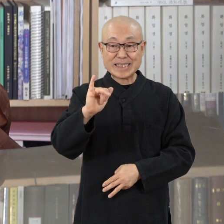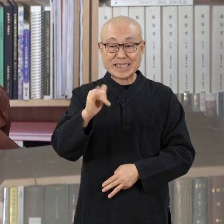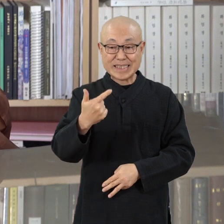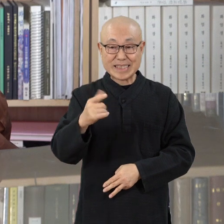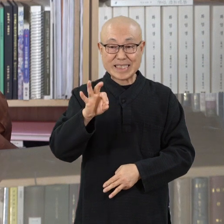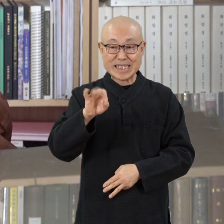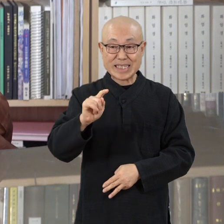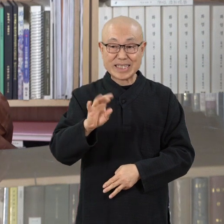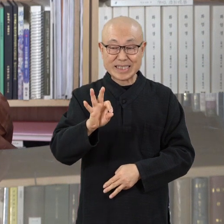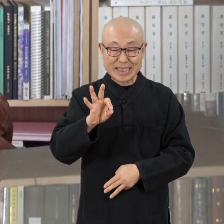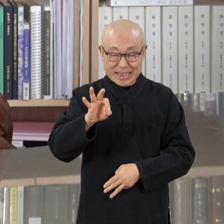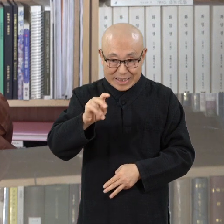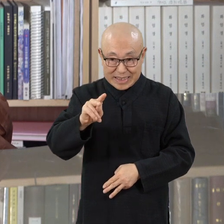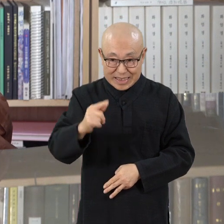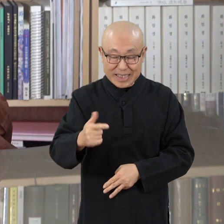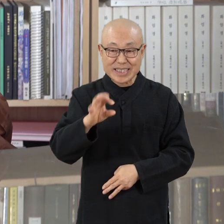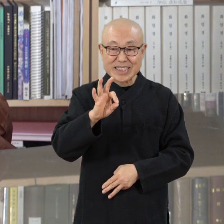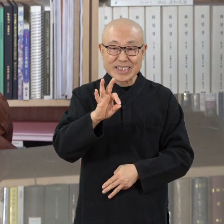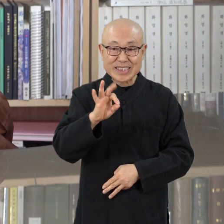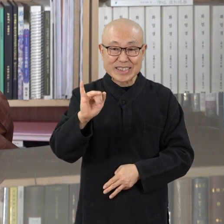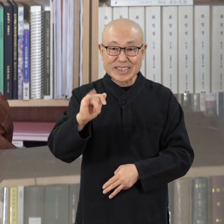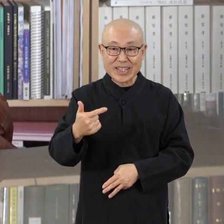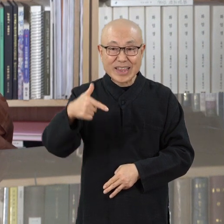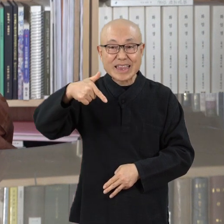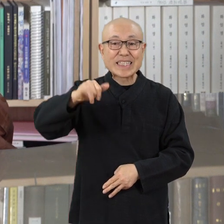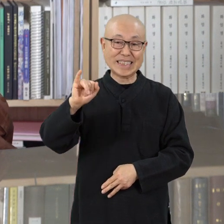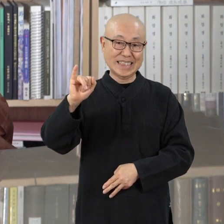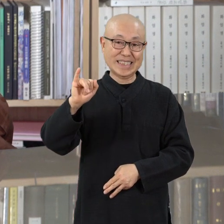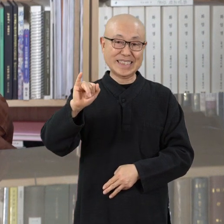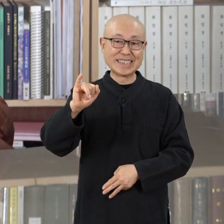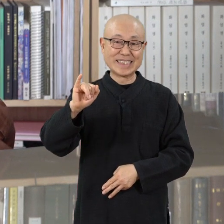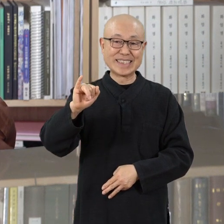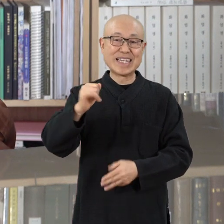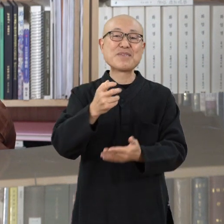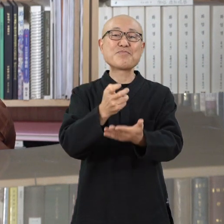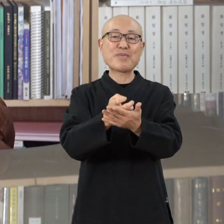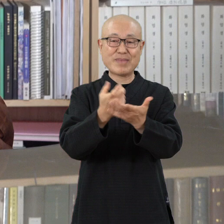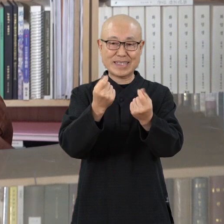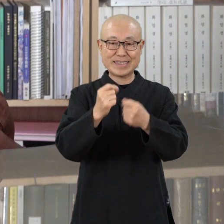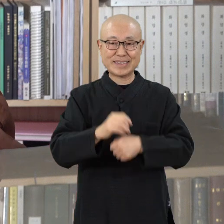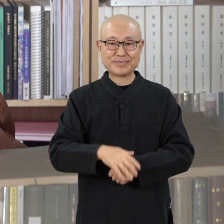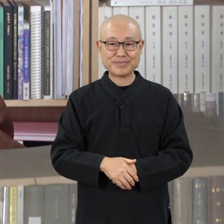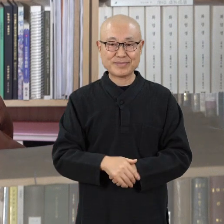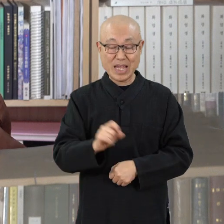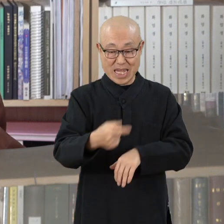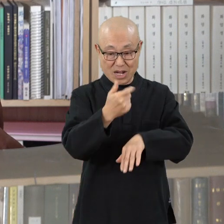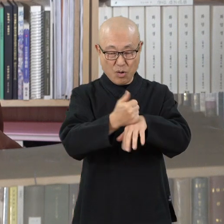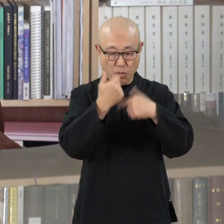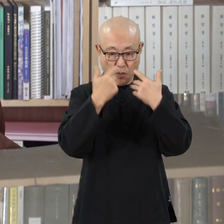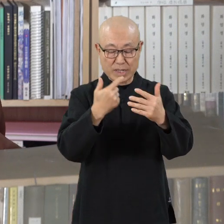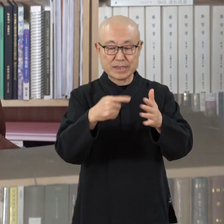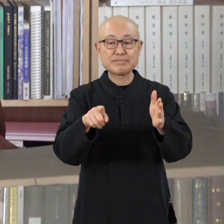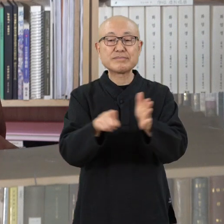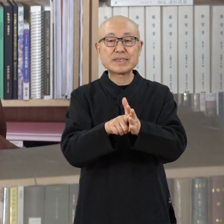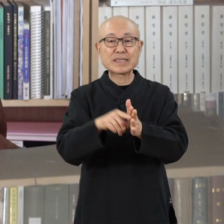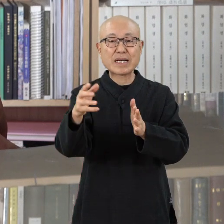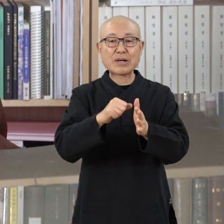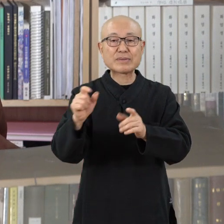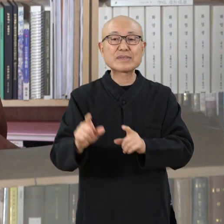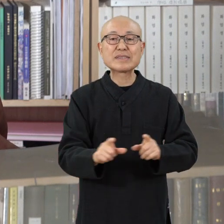인연연기법으로서 원인과 결과를 만들어낸다. 그래서 이러한 원인 결과에 대한 확신을 우리가 갖고